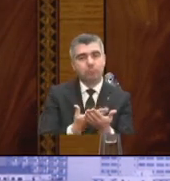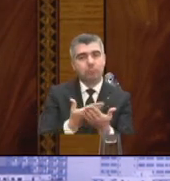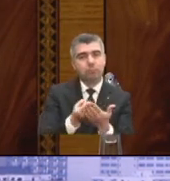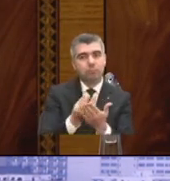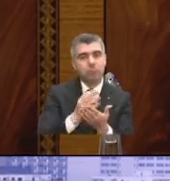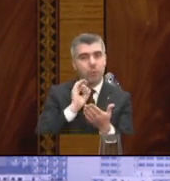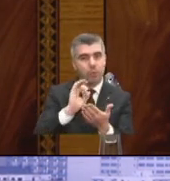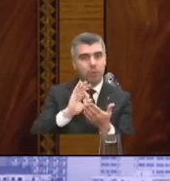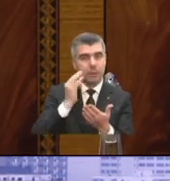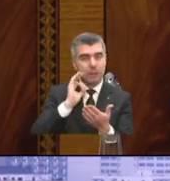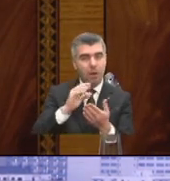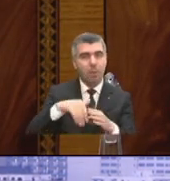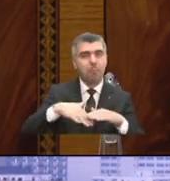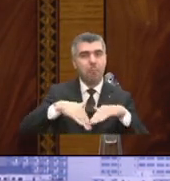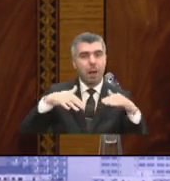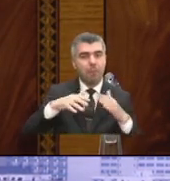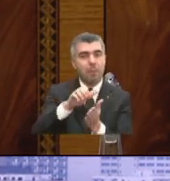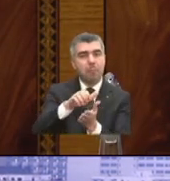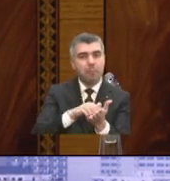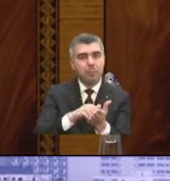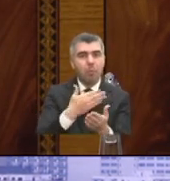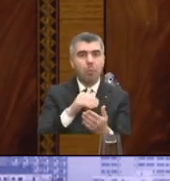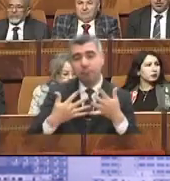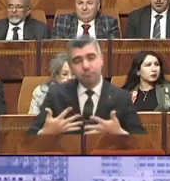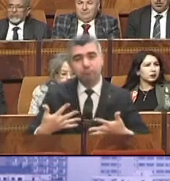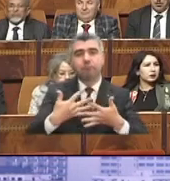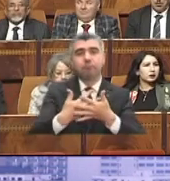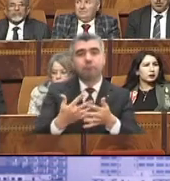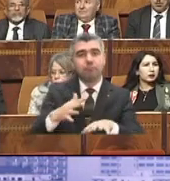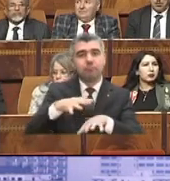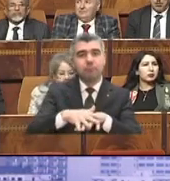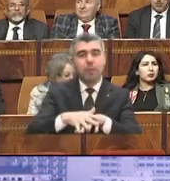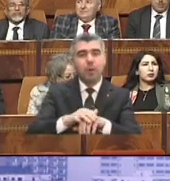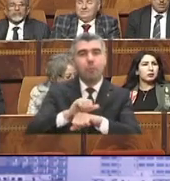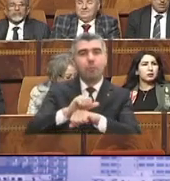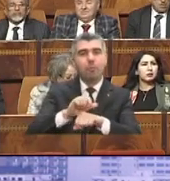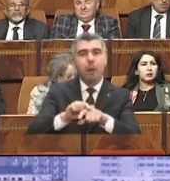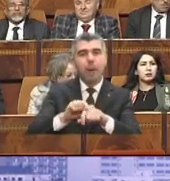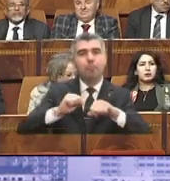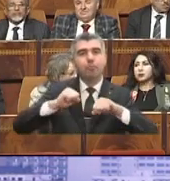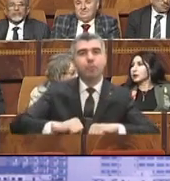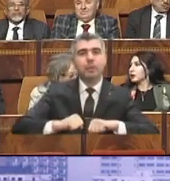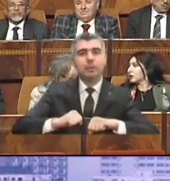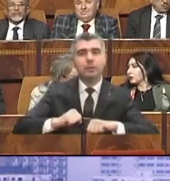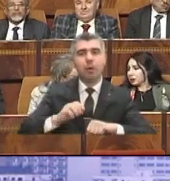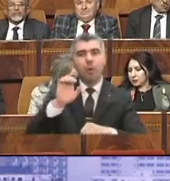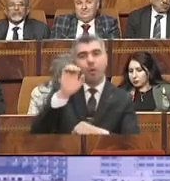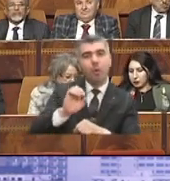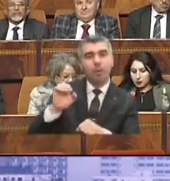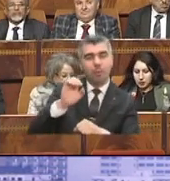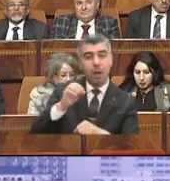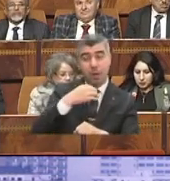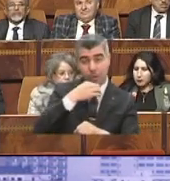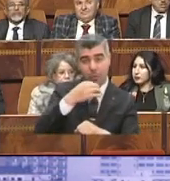لجان طقس الحقائق او لجان الاستطلاعيه او المهام الاستطلاعيه قامت بادوار مهمه جدا في مجال